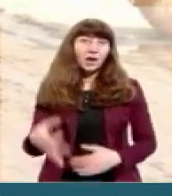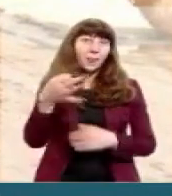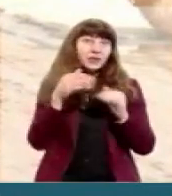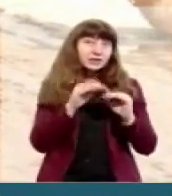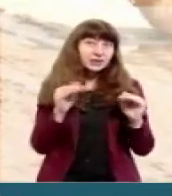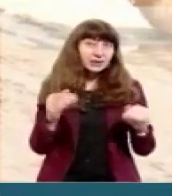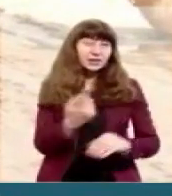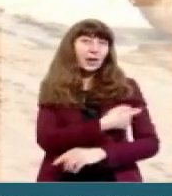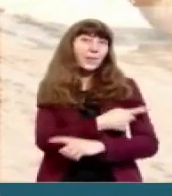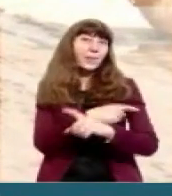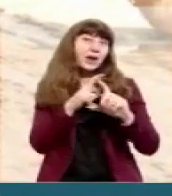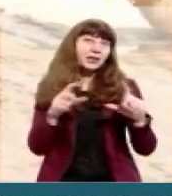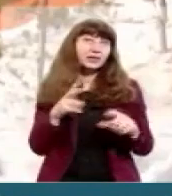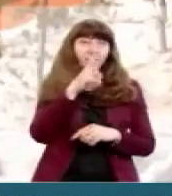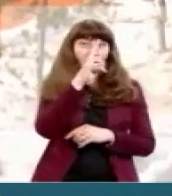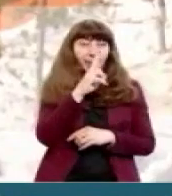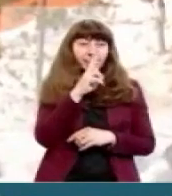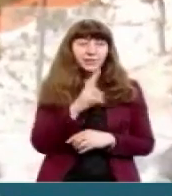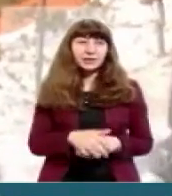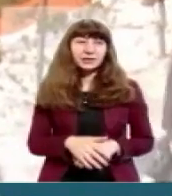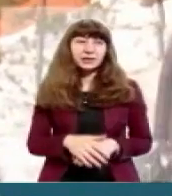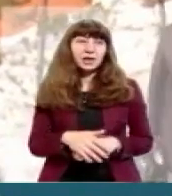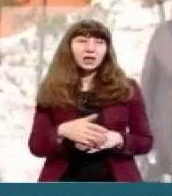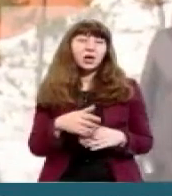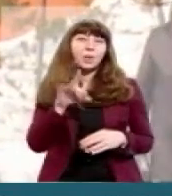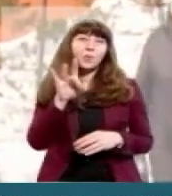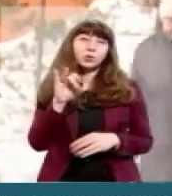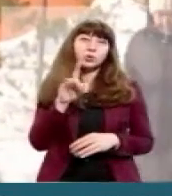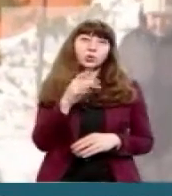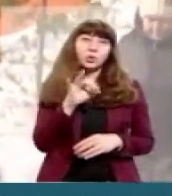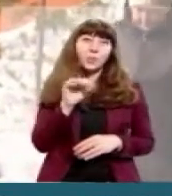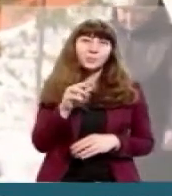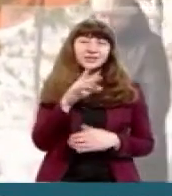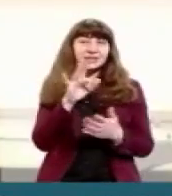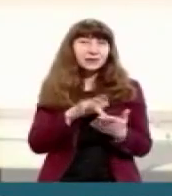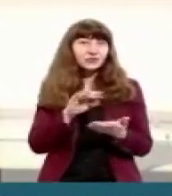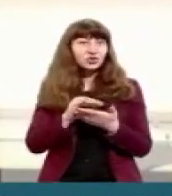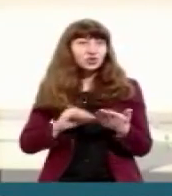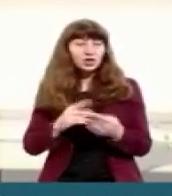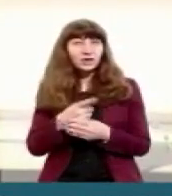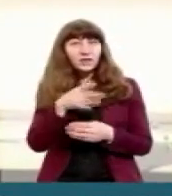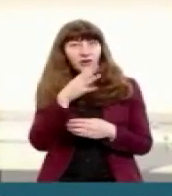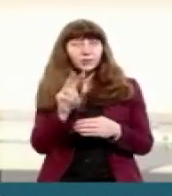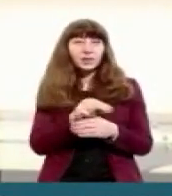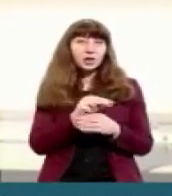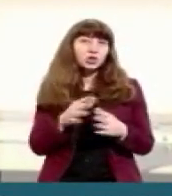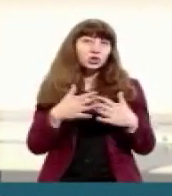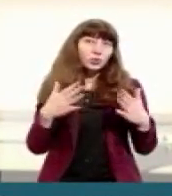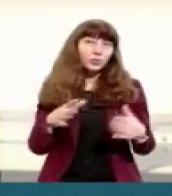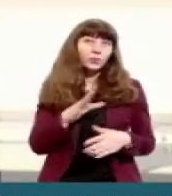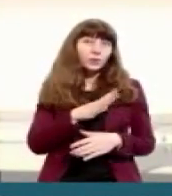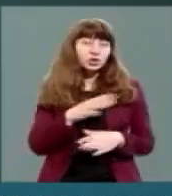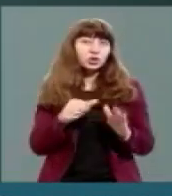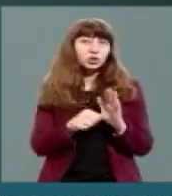Областная детская больница вот уже 2 месяца как расположилась в модульном центре. В течение этого периода здесь получили лечение более